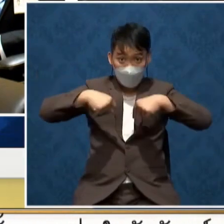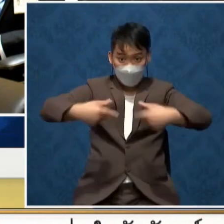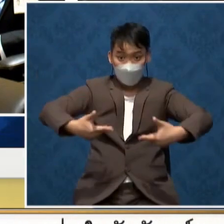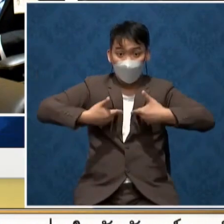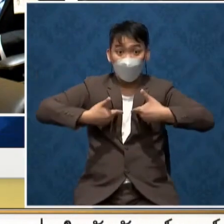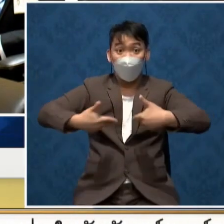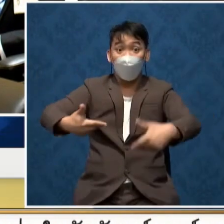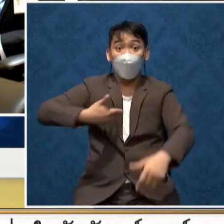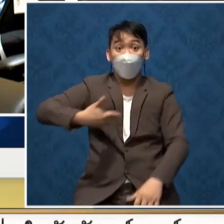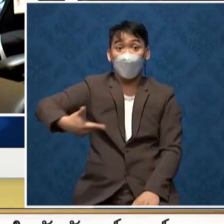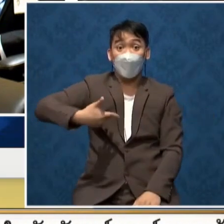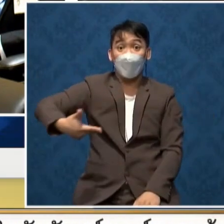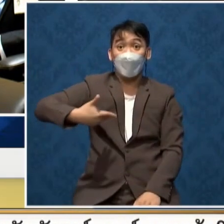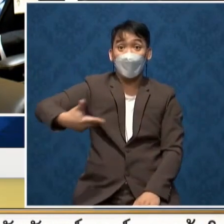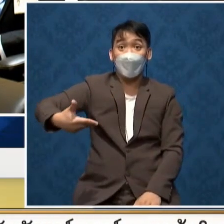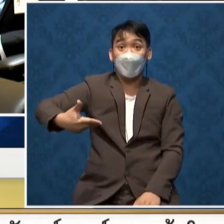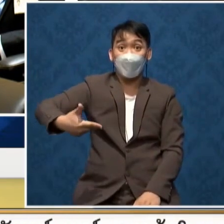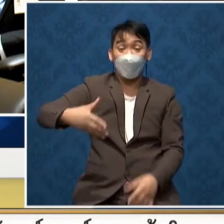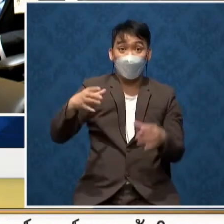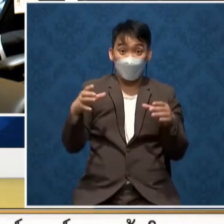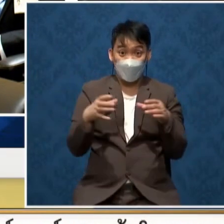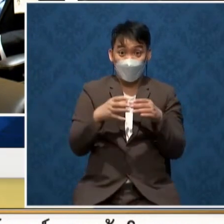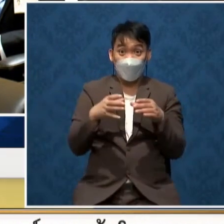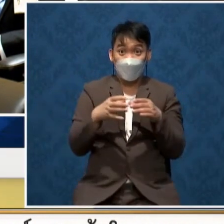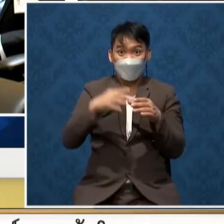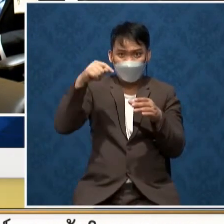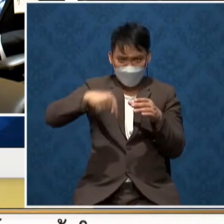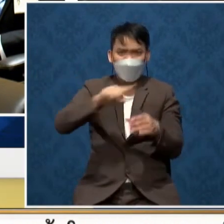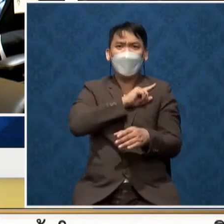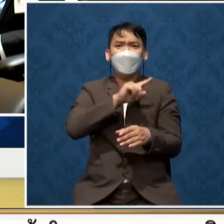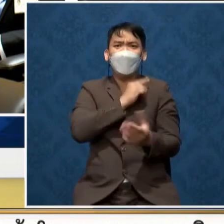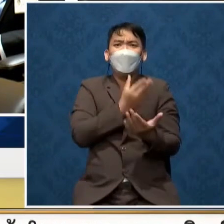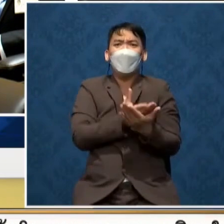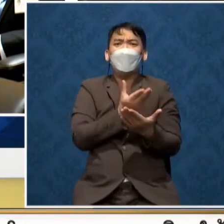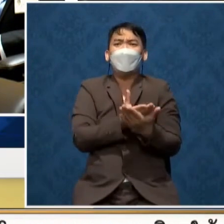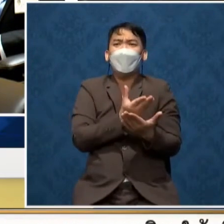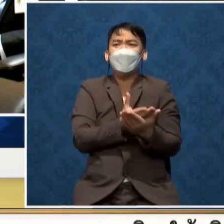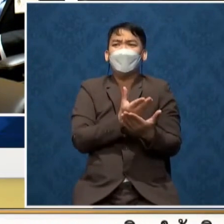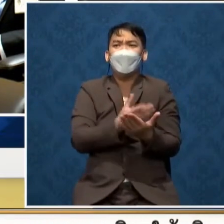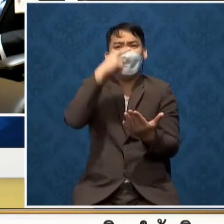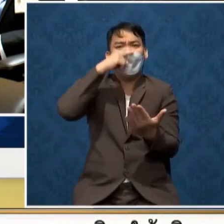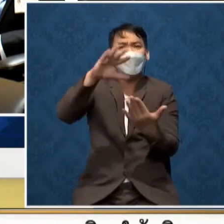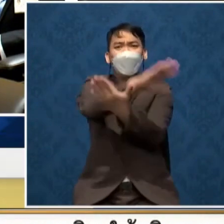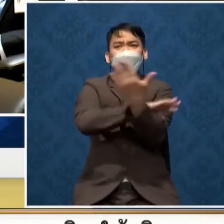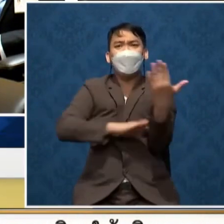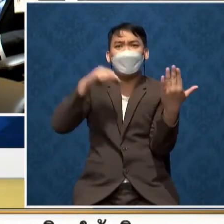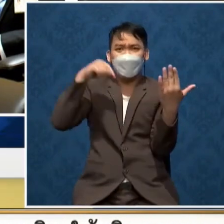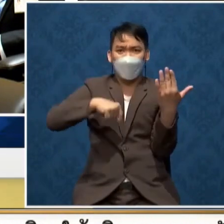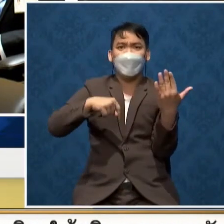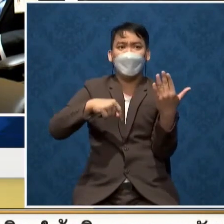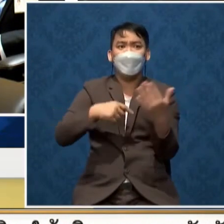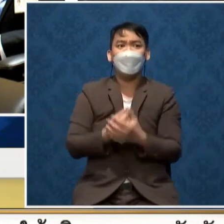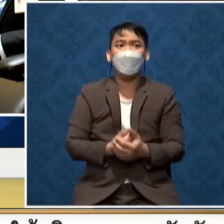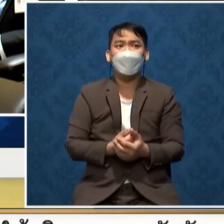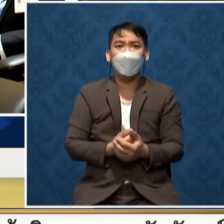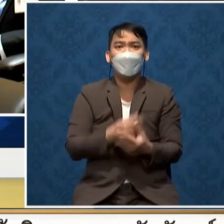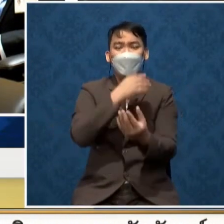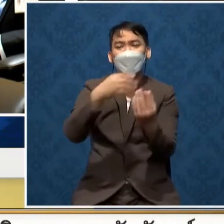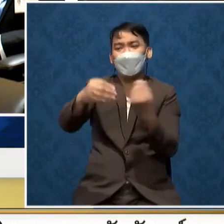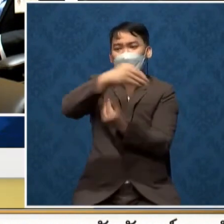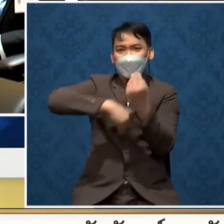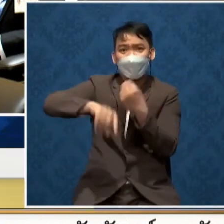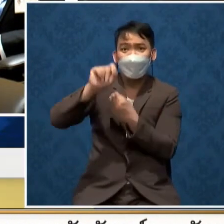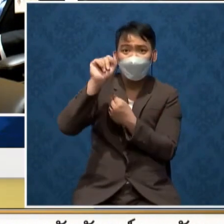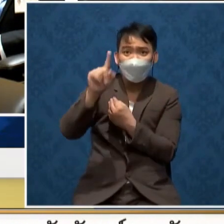ที่สำนักงบประมาณนะครับและสำนักงบประมาณกับหน่วยงานทางการเงินทางเศรษฐกิจสังค